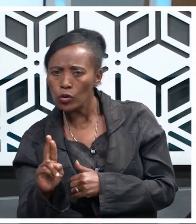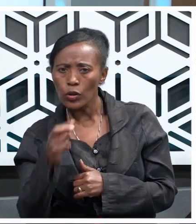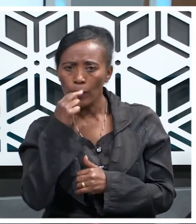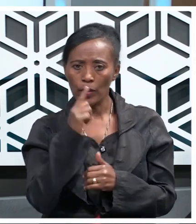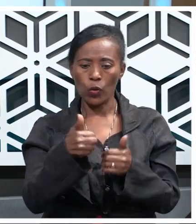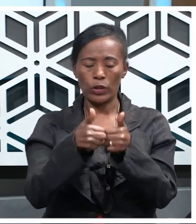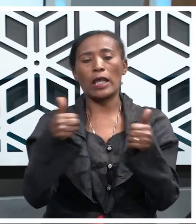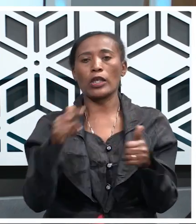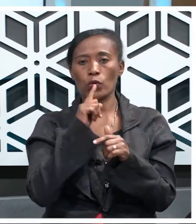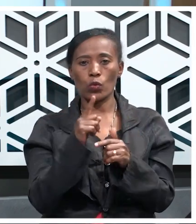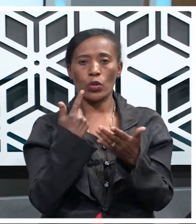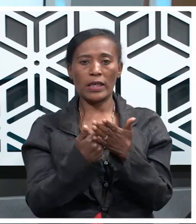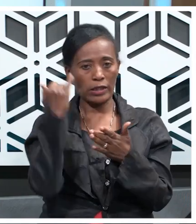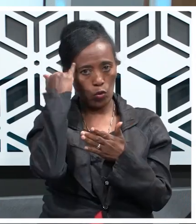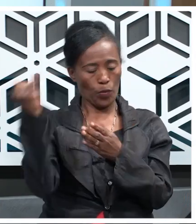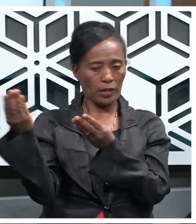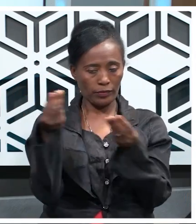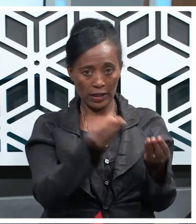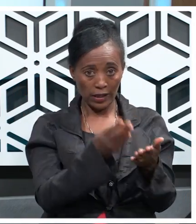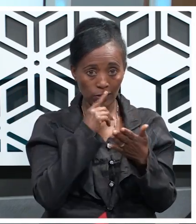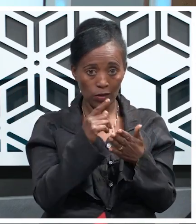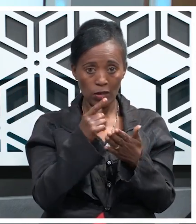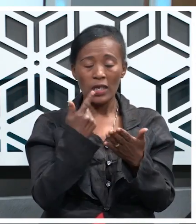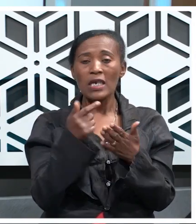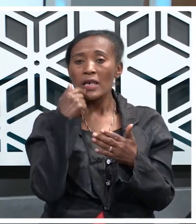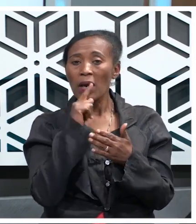ናቸው ምቹ የሚለው አይደንቲፋይ ተደርገው ሪኮመንዴሽኖች ተቀምጠዋል።